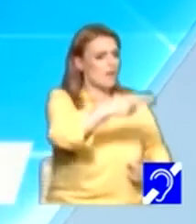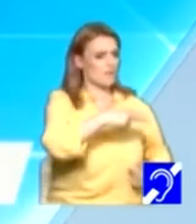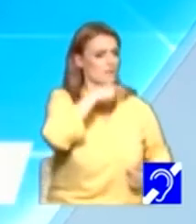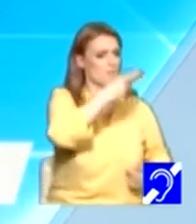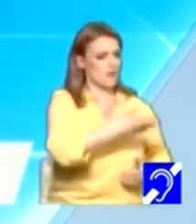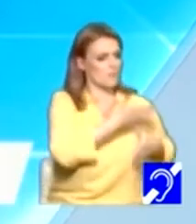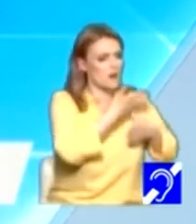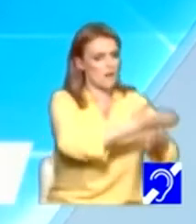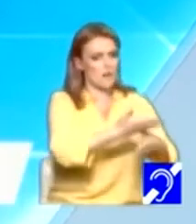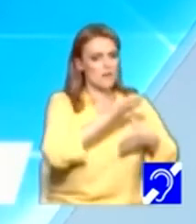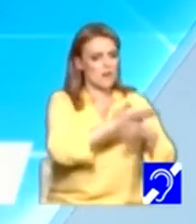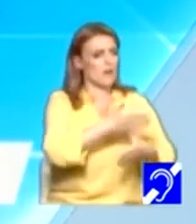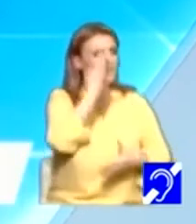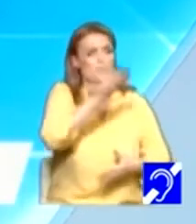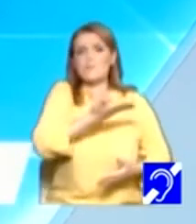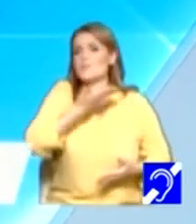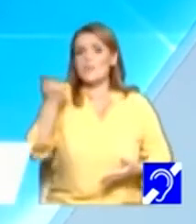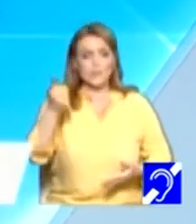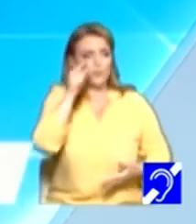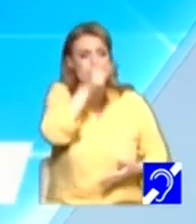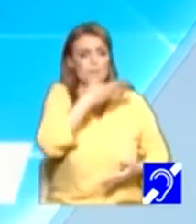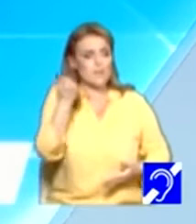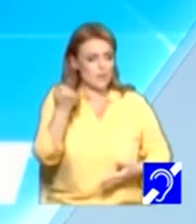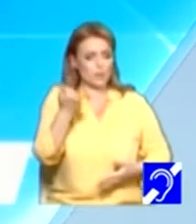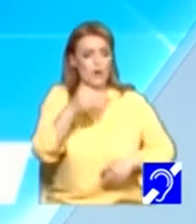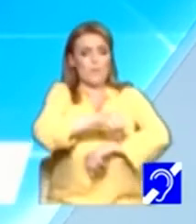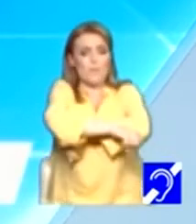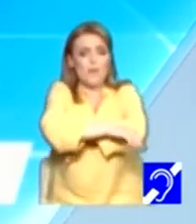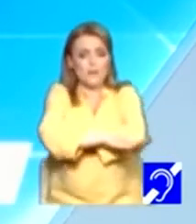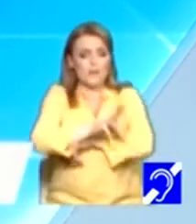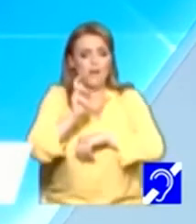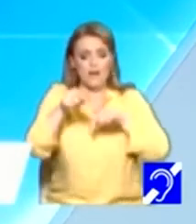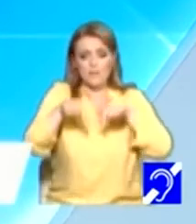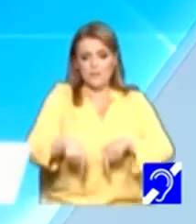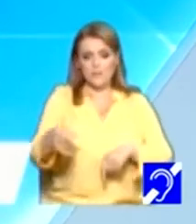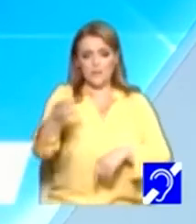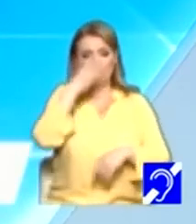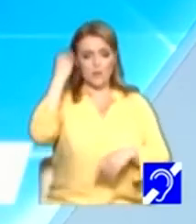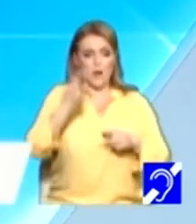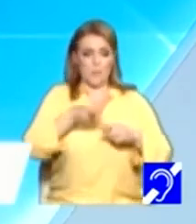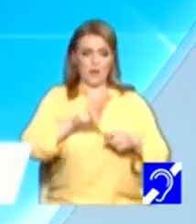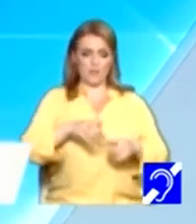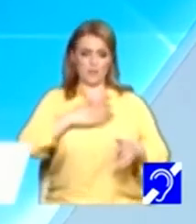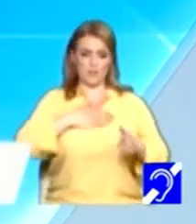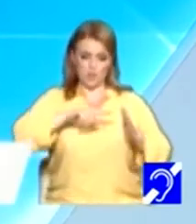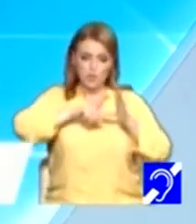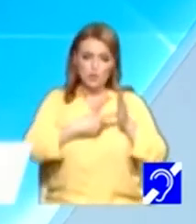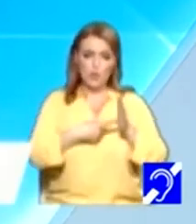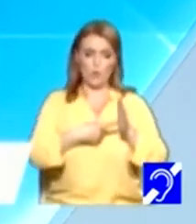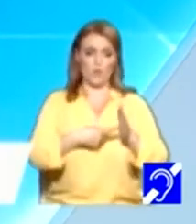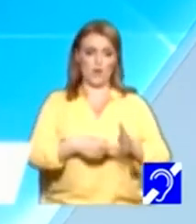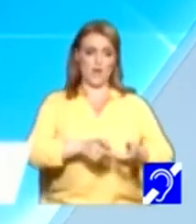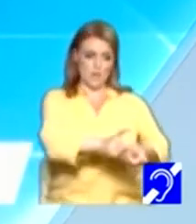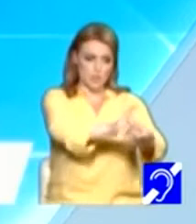există sărăcie în halul în care există în Moldova. De ce? Scopul nostru este, deci foarte simplu,